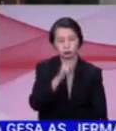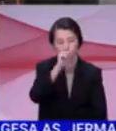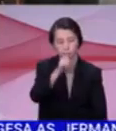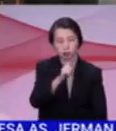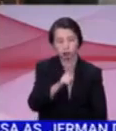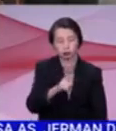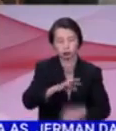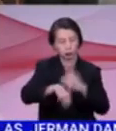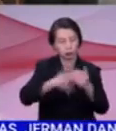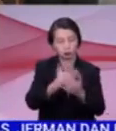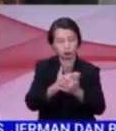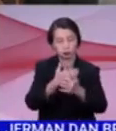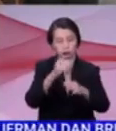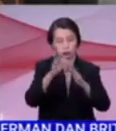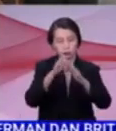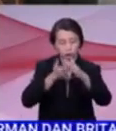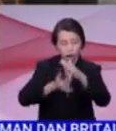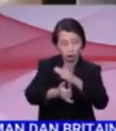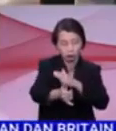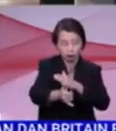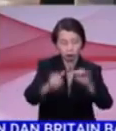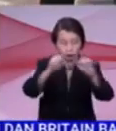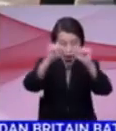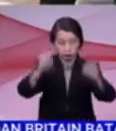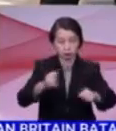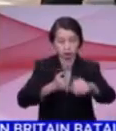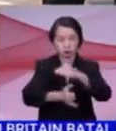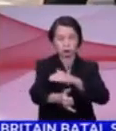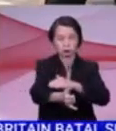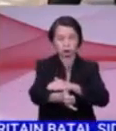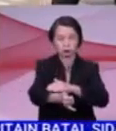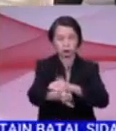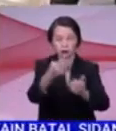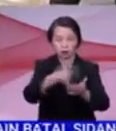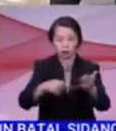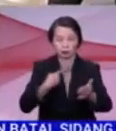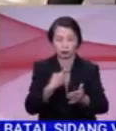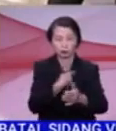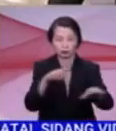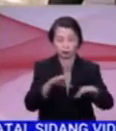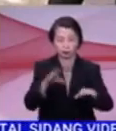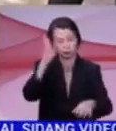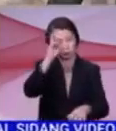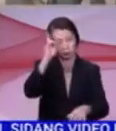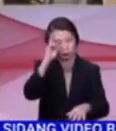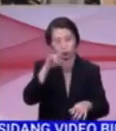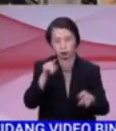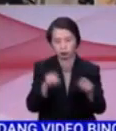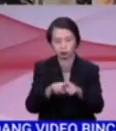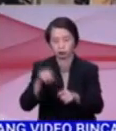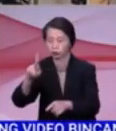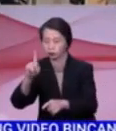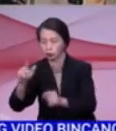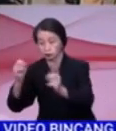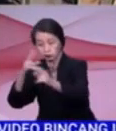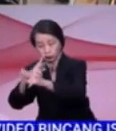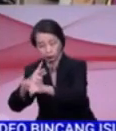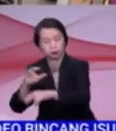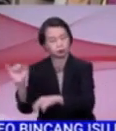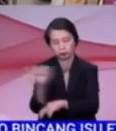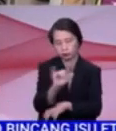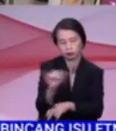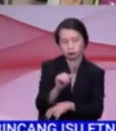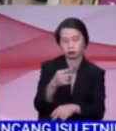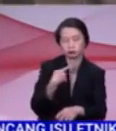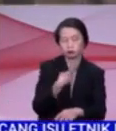pastikan semua di pintu masuk di semua stesen. Apa yang kita laksanakan seperti mana di KL Central, kita telah